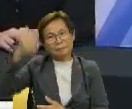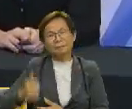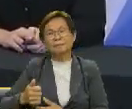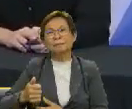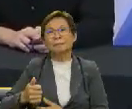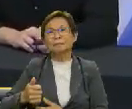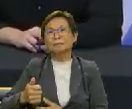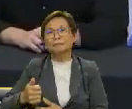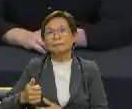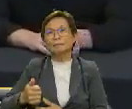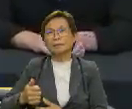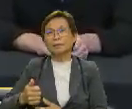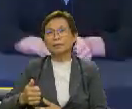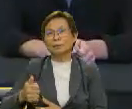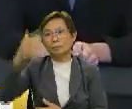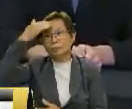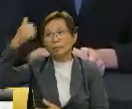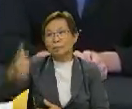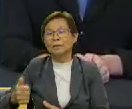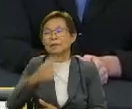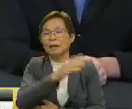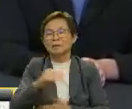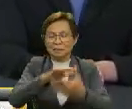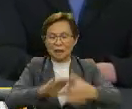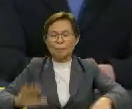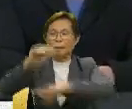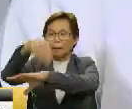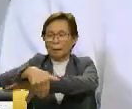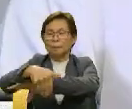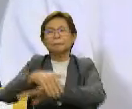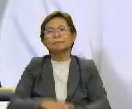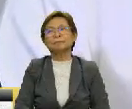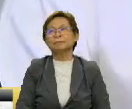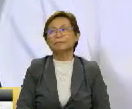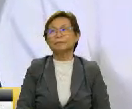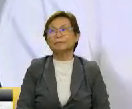Assalamualaikum warahmatullahi taala wabarakatuh dan selamat malam.